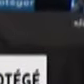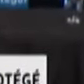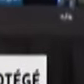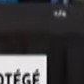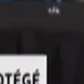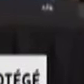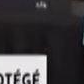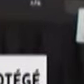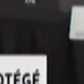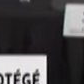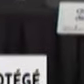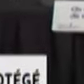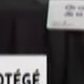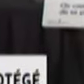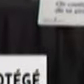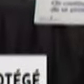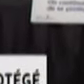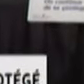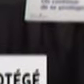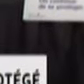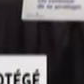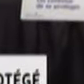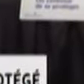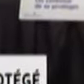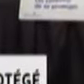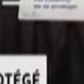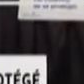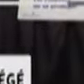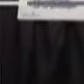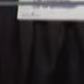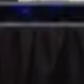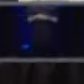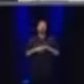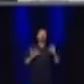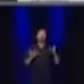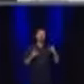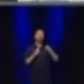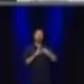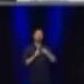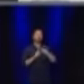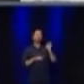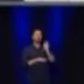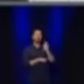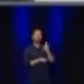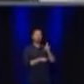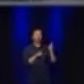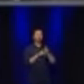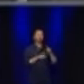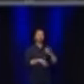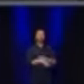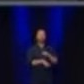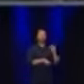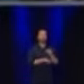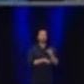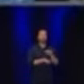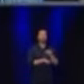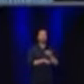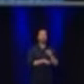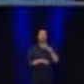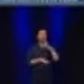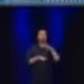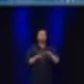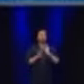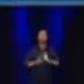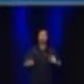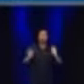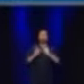journaliste. Puis on va débuter avec André Ducharme de TVA Nouvelles. Oui, bonjour, messieurs. Monsieur Legault, d'abord, et la question s'adresse aussi au Dr Arruda. Vous avez parlé de